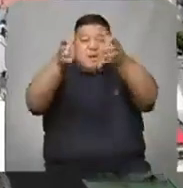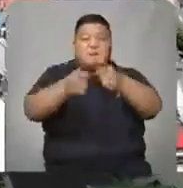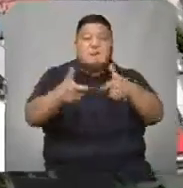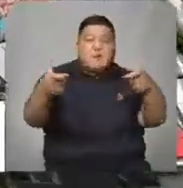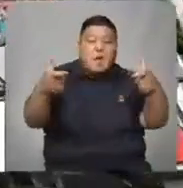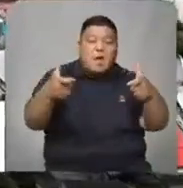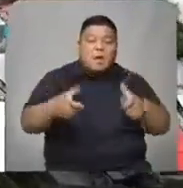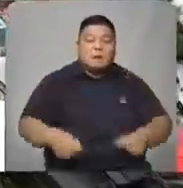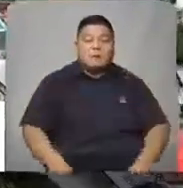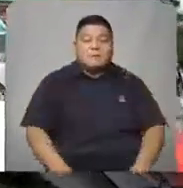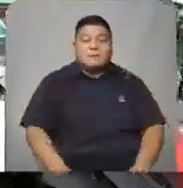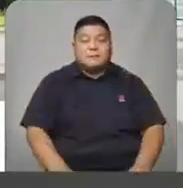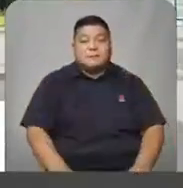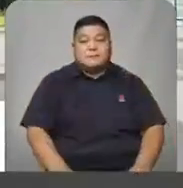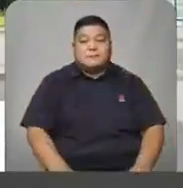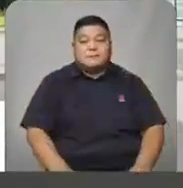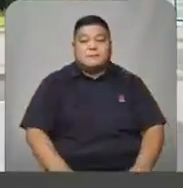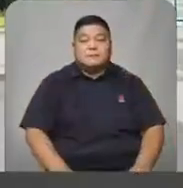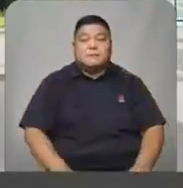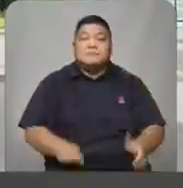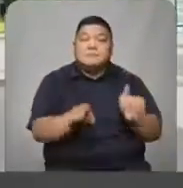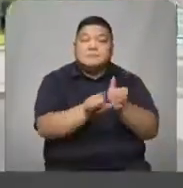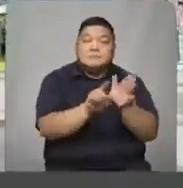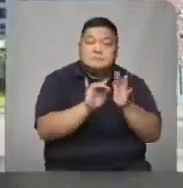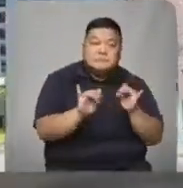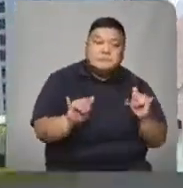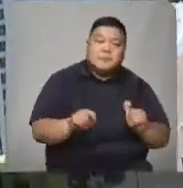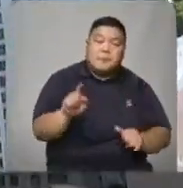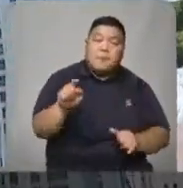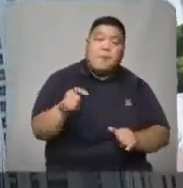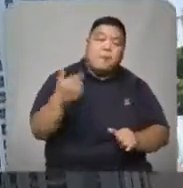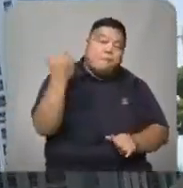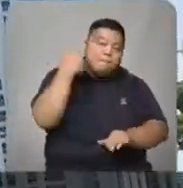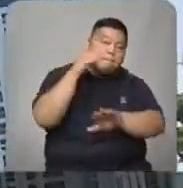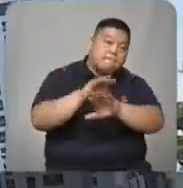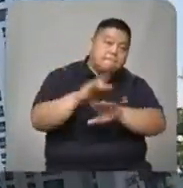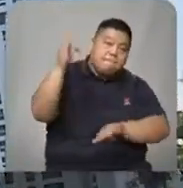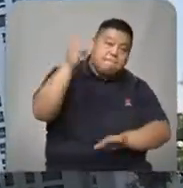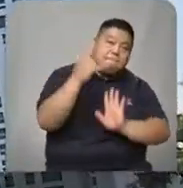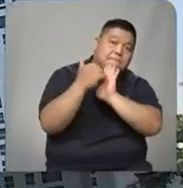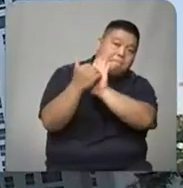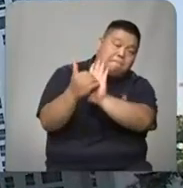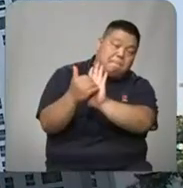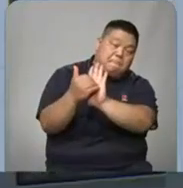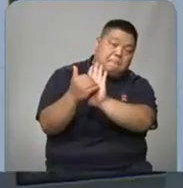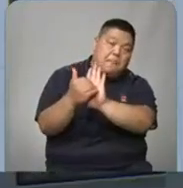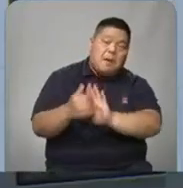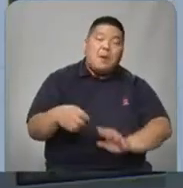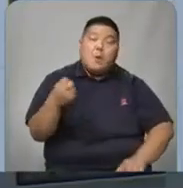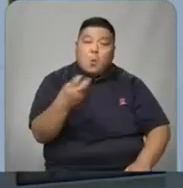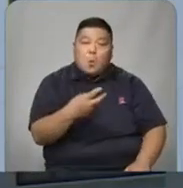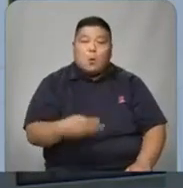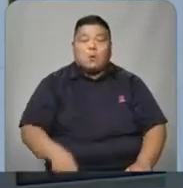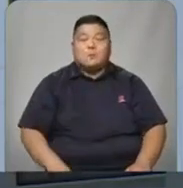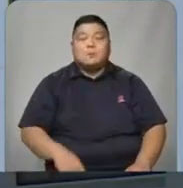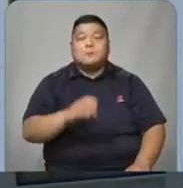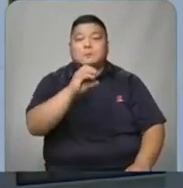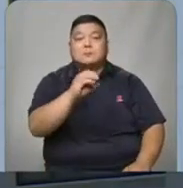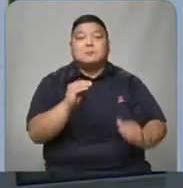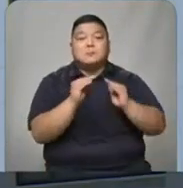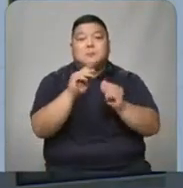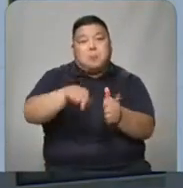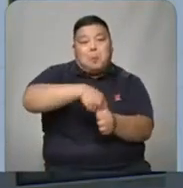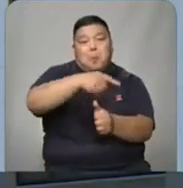추진되면서 논란이 일고 있습니다 신도들은 거대한 구조물로 인한 일조권이나 조망권 침해와 성당